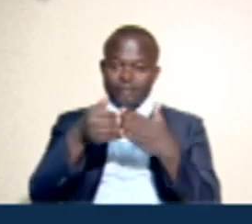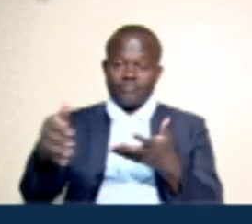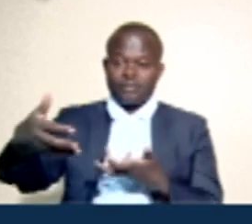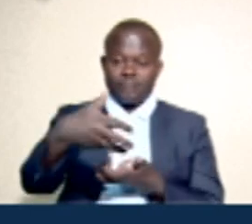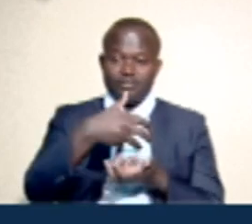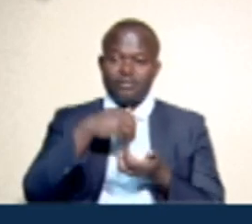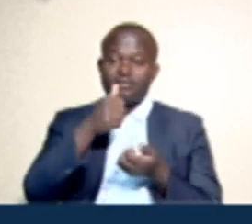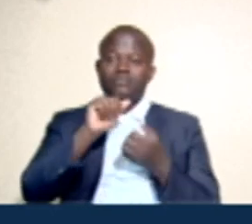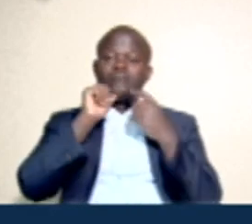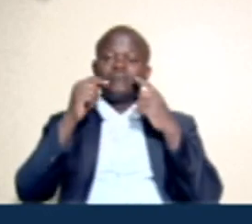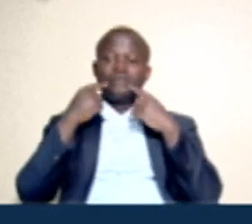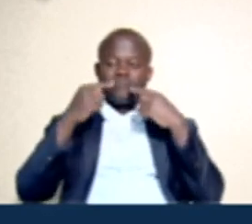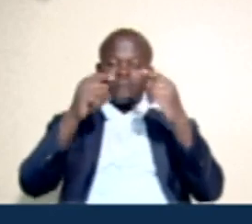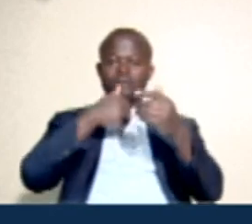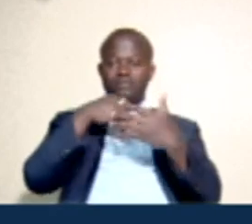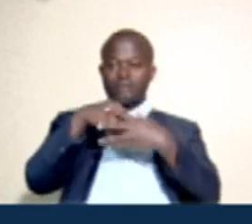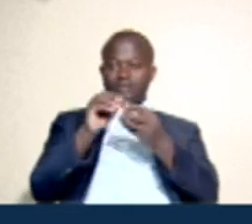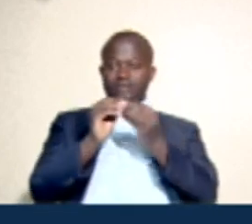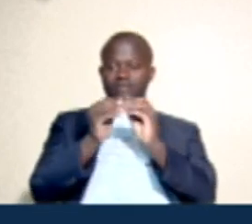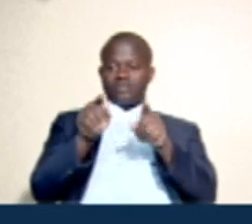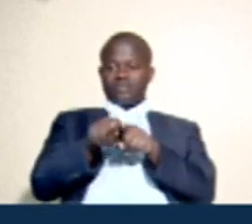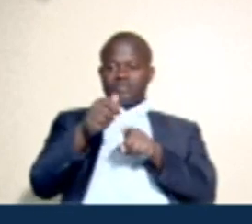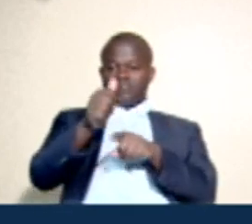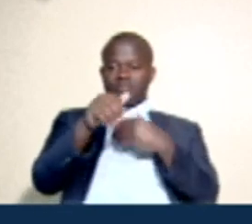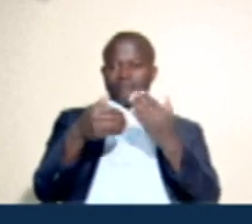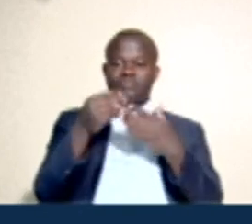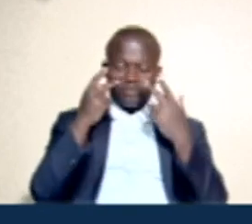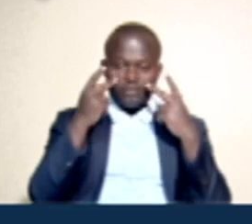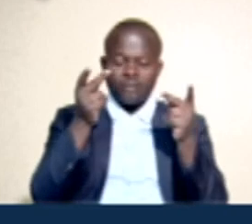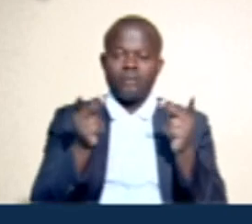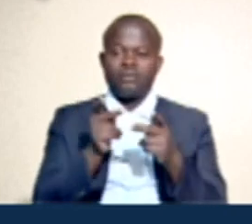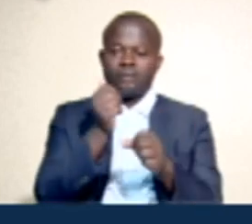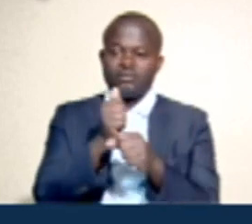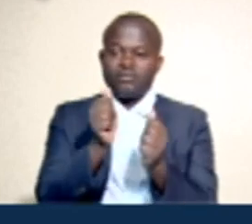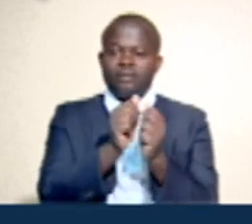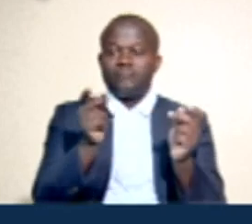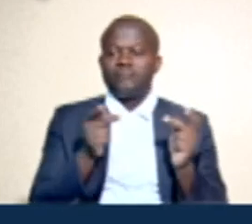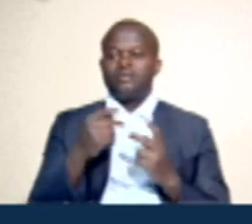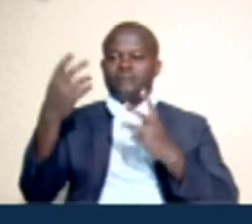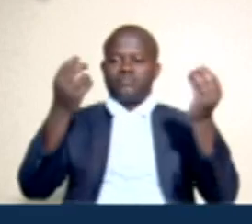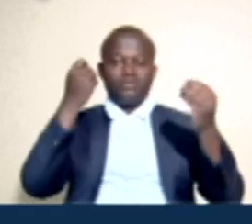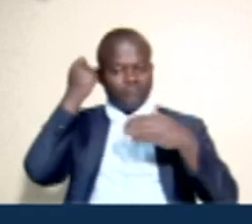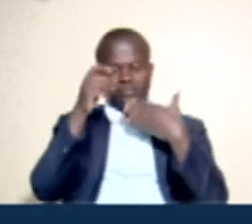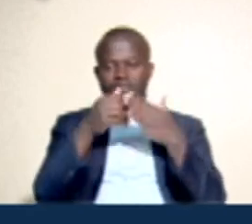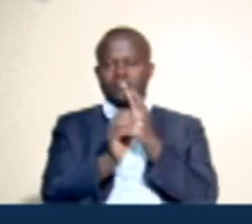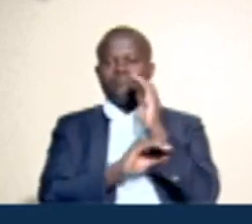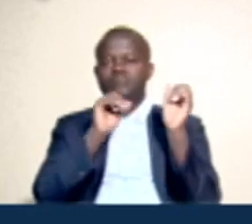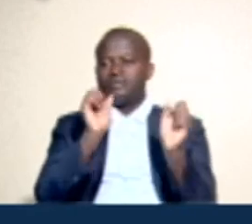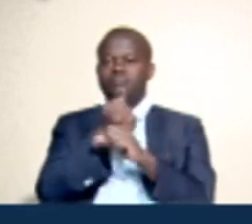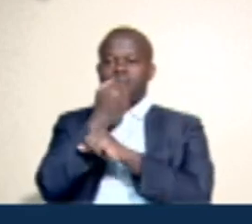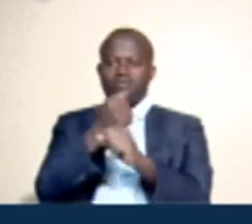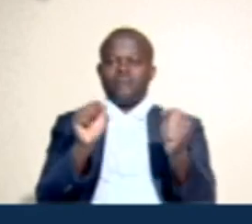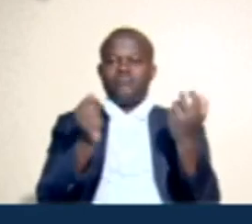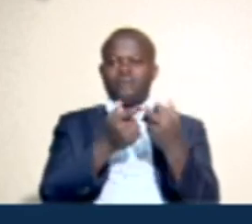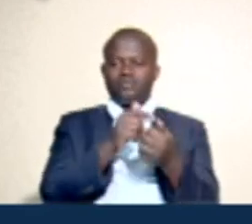we tutatangaje, nawe dufitiye imibare, nawe turamubarira tukareba ahazabikora ntazabijyana. Birumvikana igihugu ntawavuga ngo urabara kuri